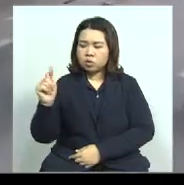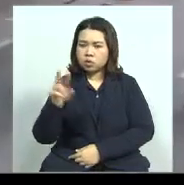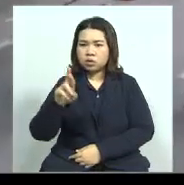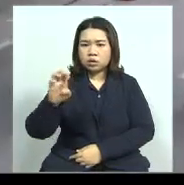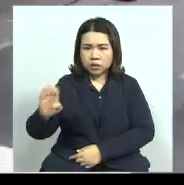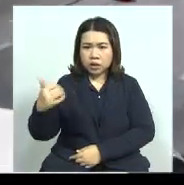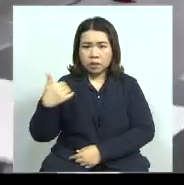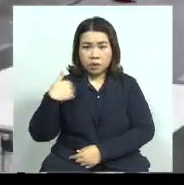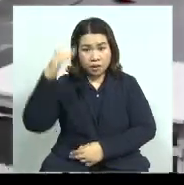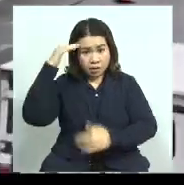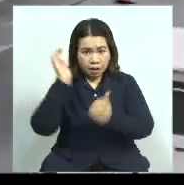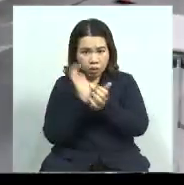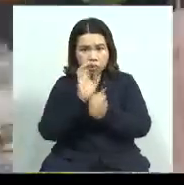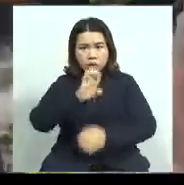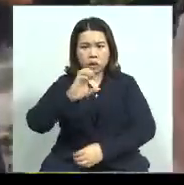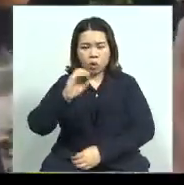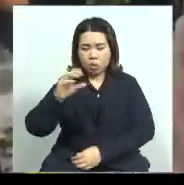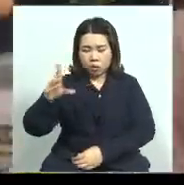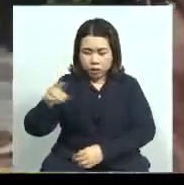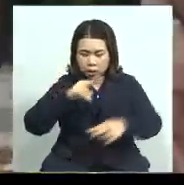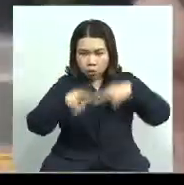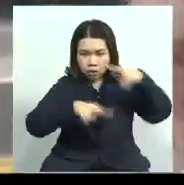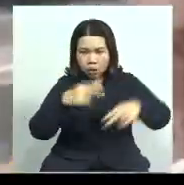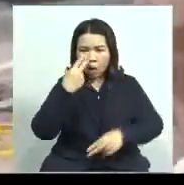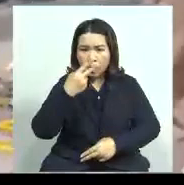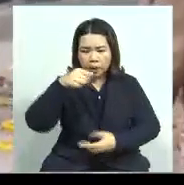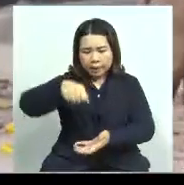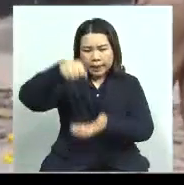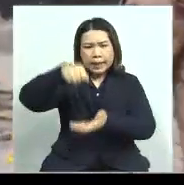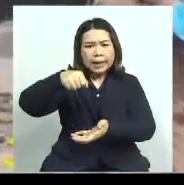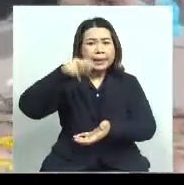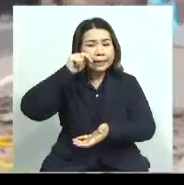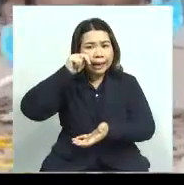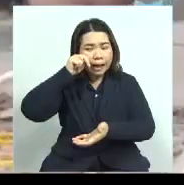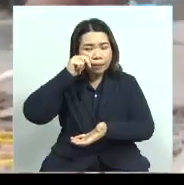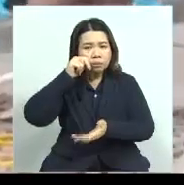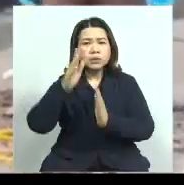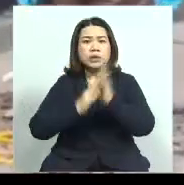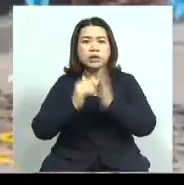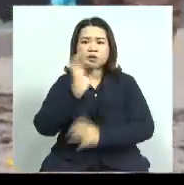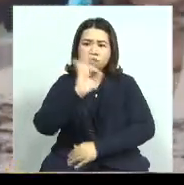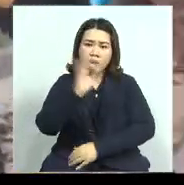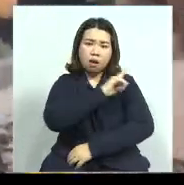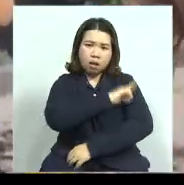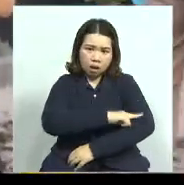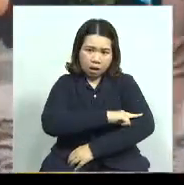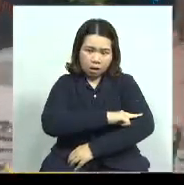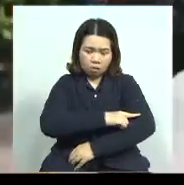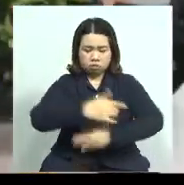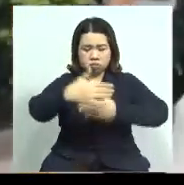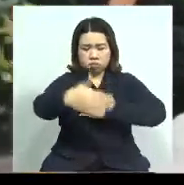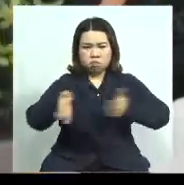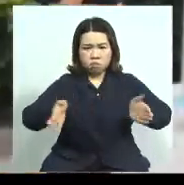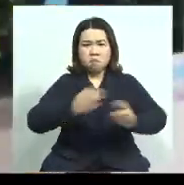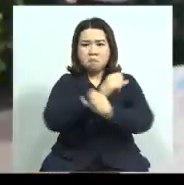ข้าไปตรวจสอบวัตถุต้องสงสัยค่ะก็ไปพบเป็นกระติกน้ำสีฟ้าขาวจึงได้มีการปิดกั้นบริเวณไม่